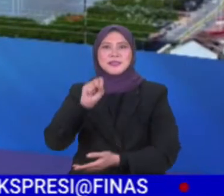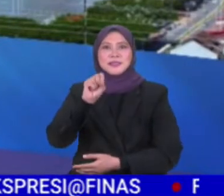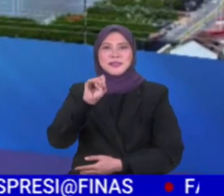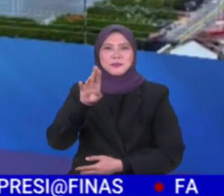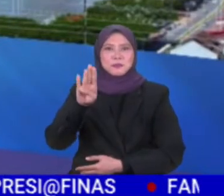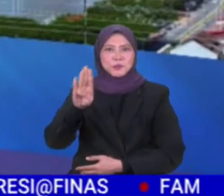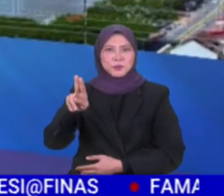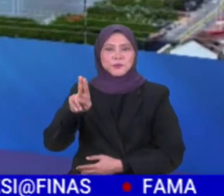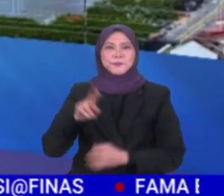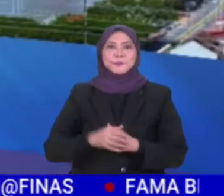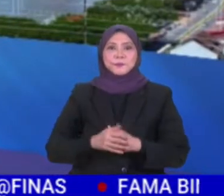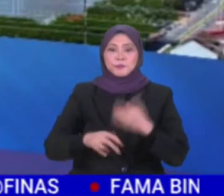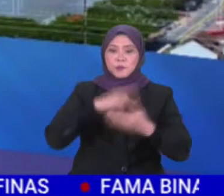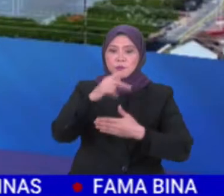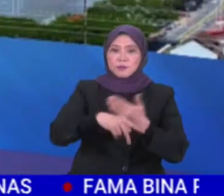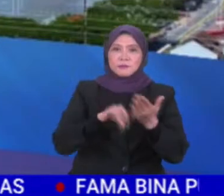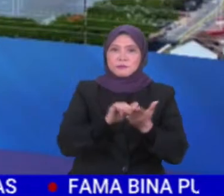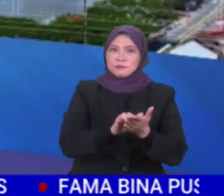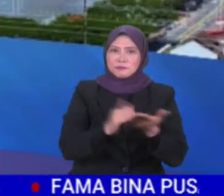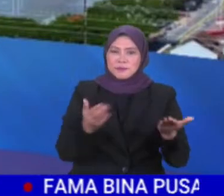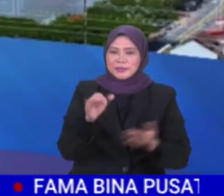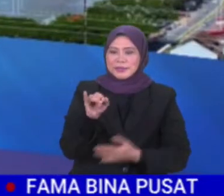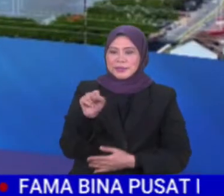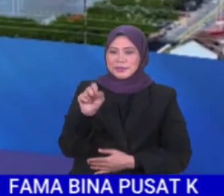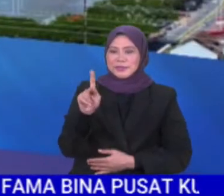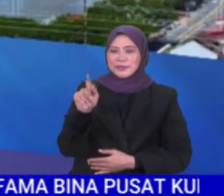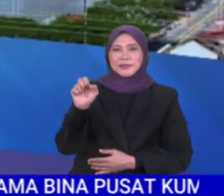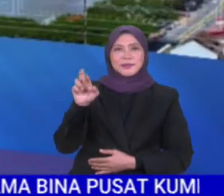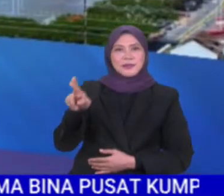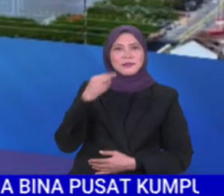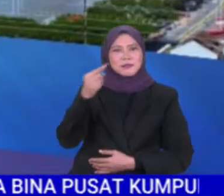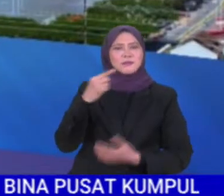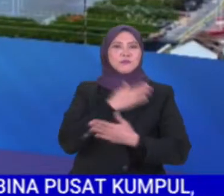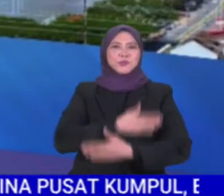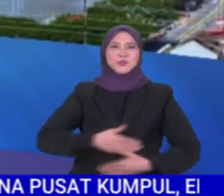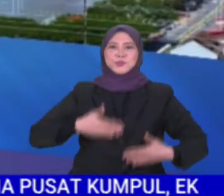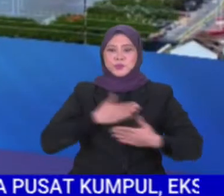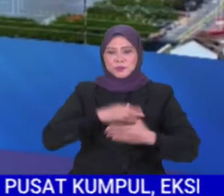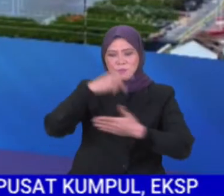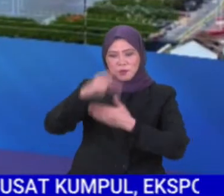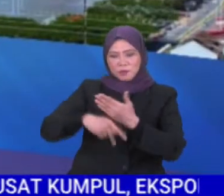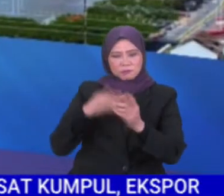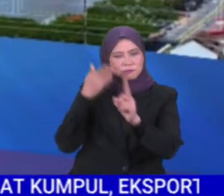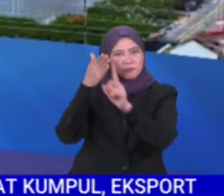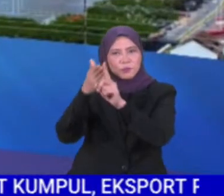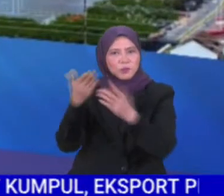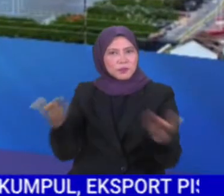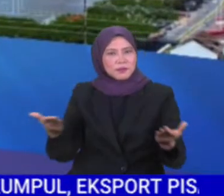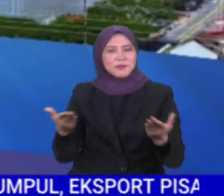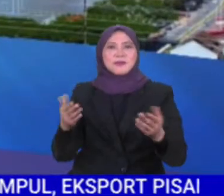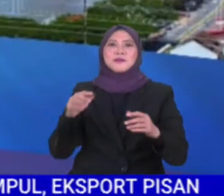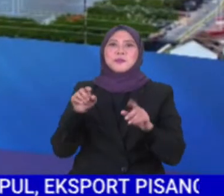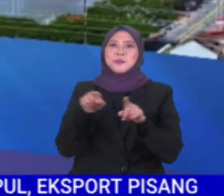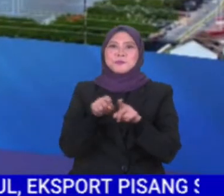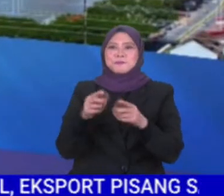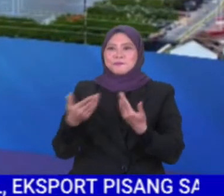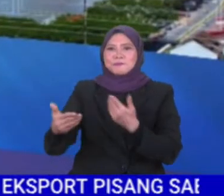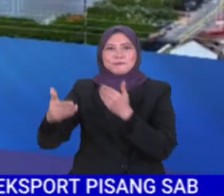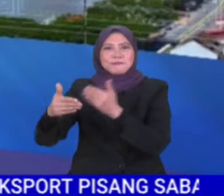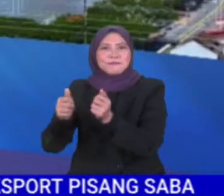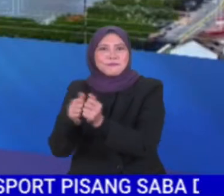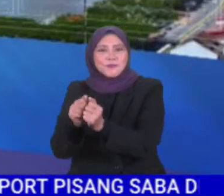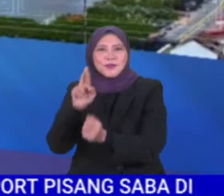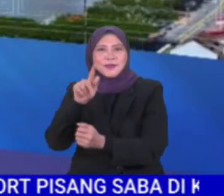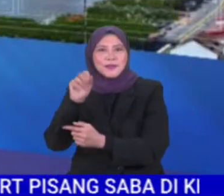penerbit program tersebut Iskandar Joni berkata selain berhibur program tersebut bertujuan untuk mendekatkan arti M